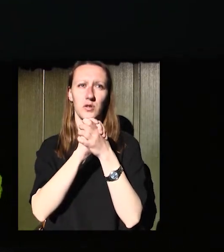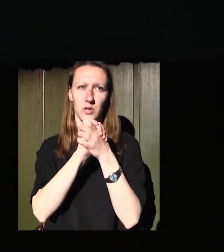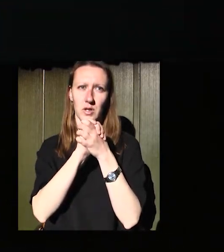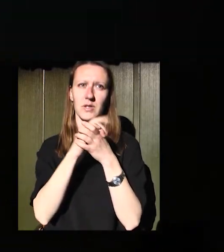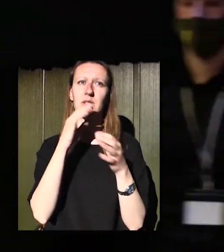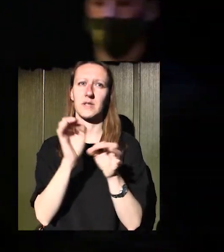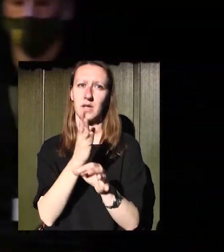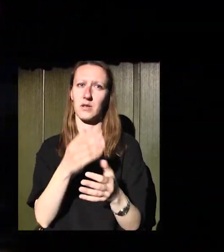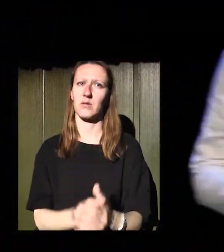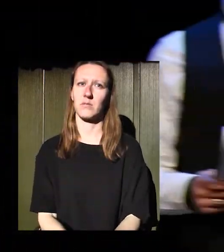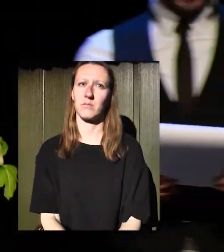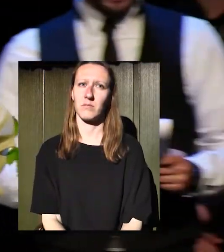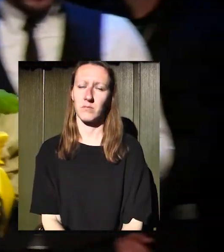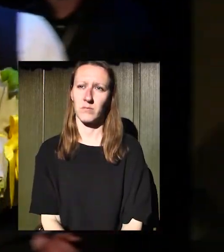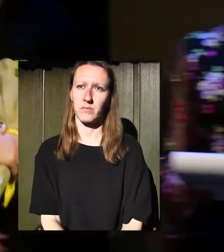Čestitke i sretne.